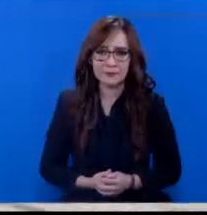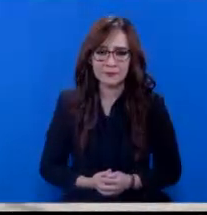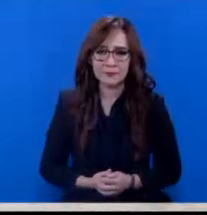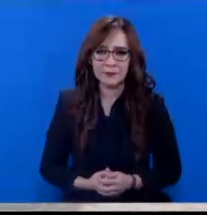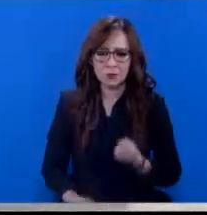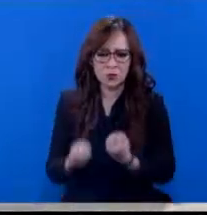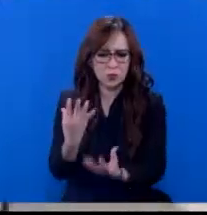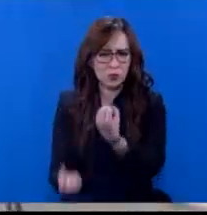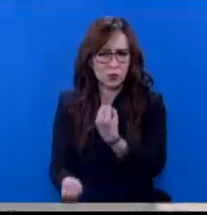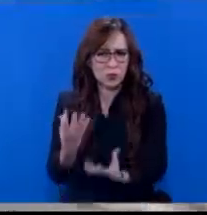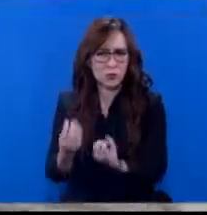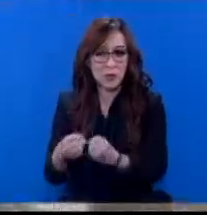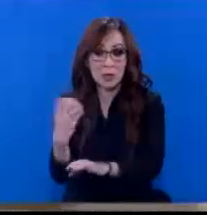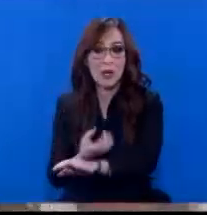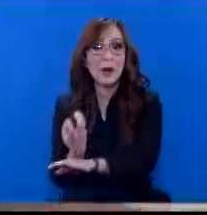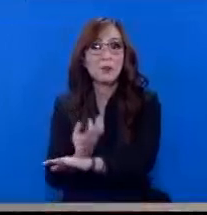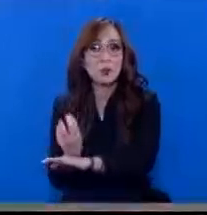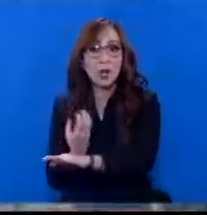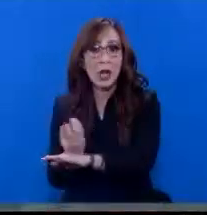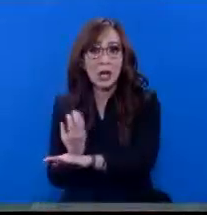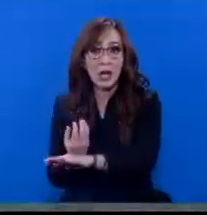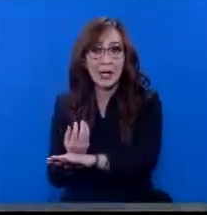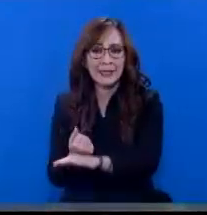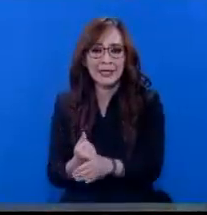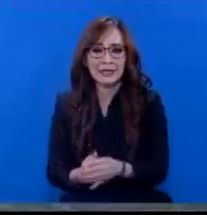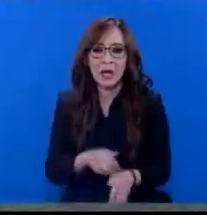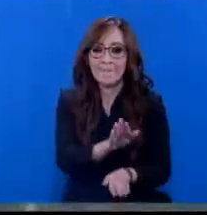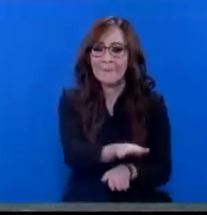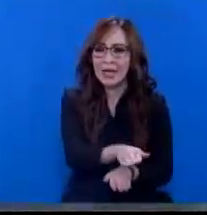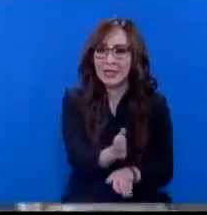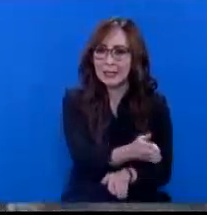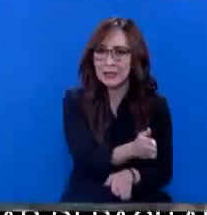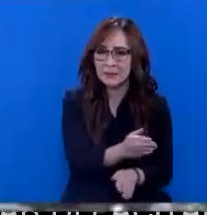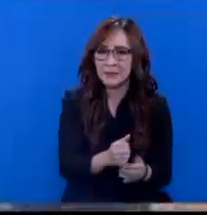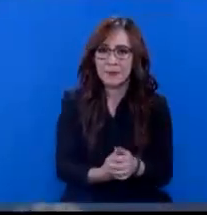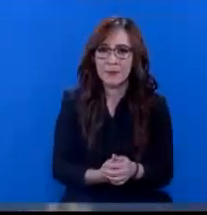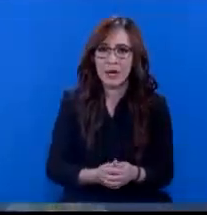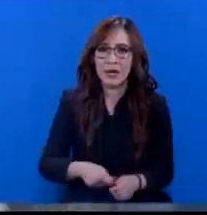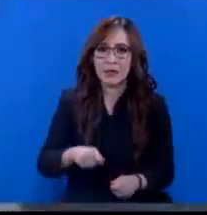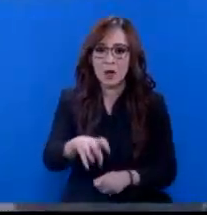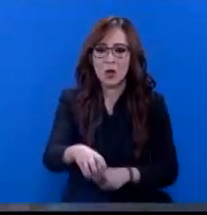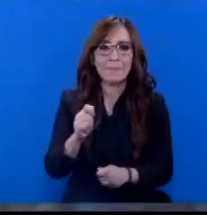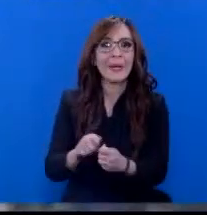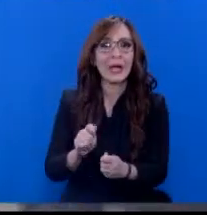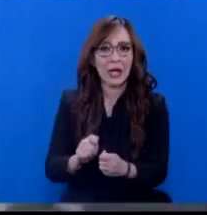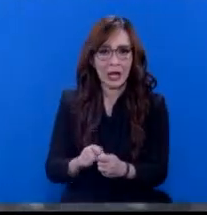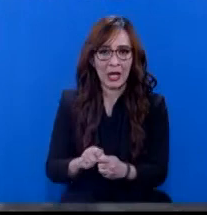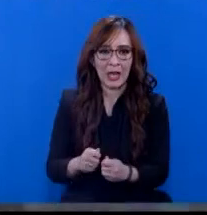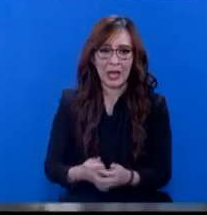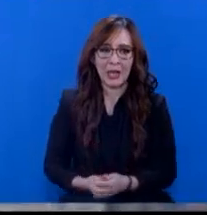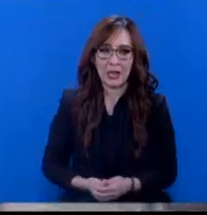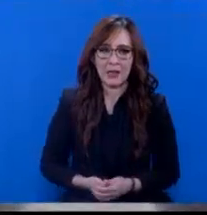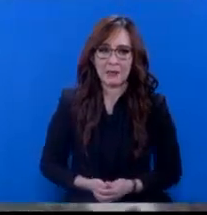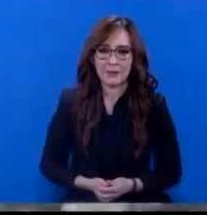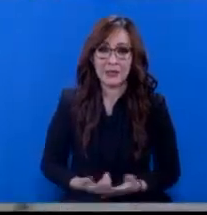Api membakar sebuah mobil ambulans yang sedang terparkir di depan sebuah bengkel kendaraan di Jalan Raya Bogor, Jakarta, Kelurahan